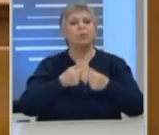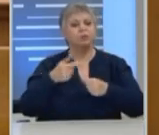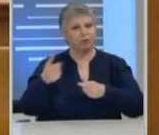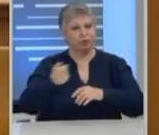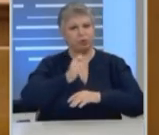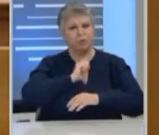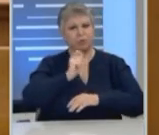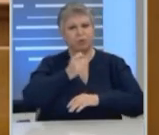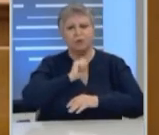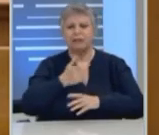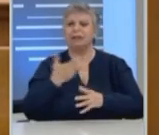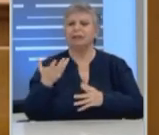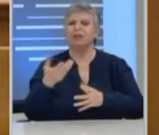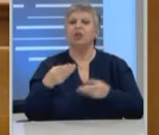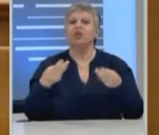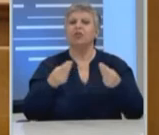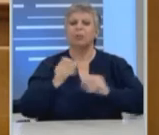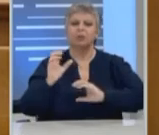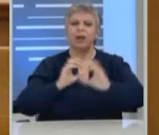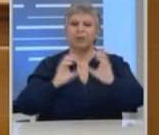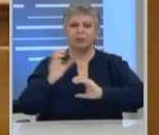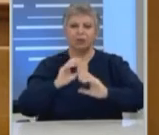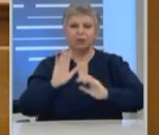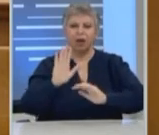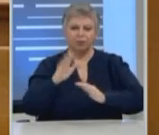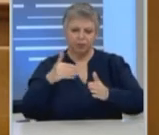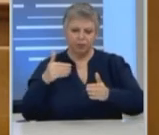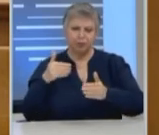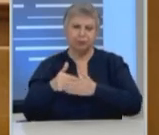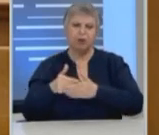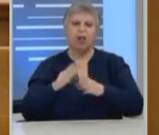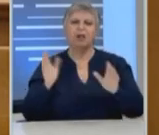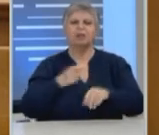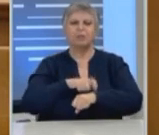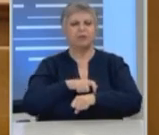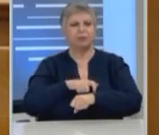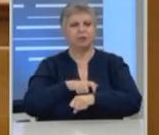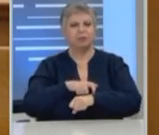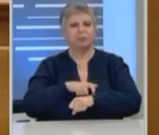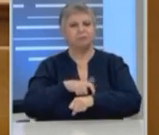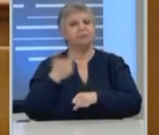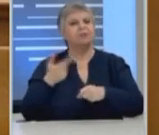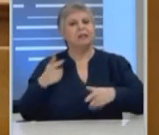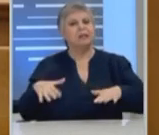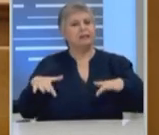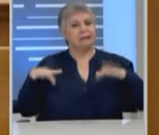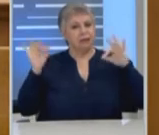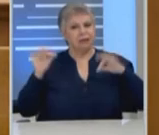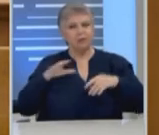και στρατηγική επικοινωνίας, ξέρετε, έχει ημερομηνία λήξης. Στην αρχή πράγματι δημιουργείται μία ένταση.